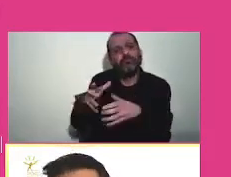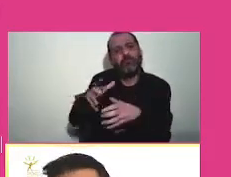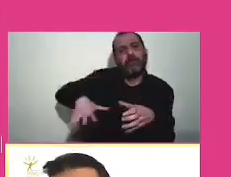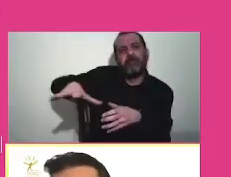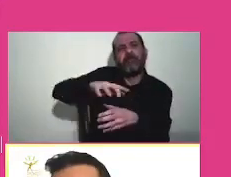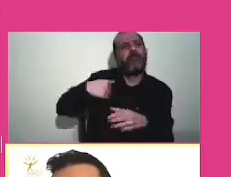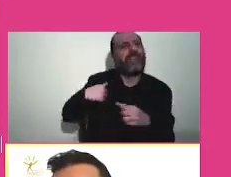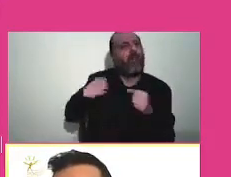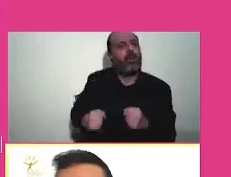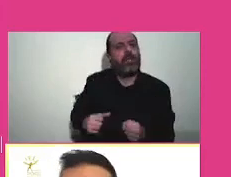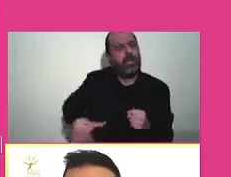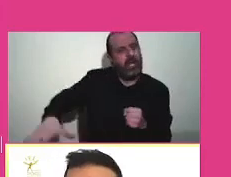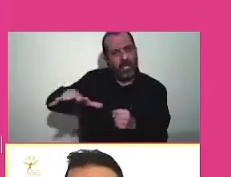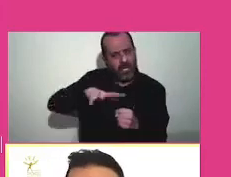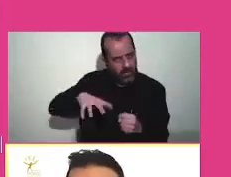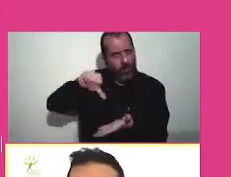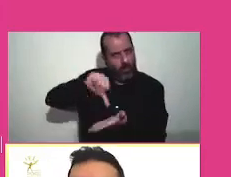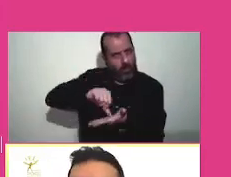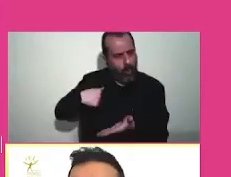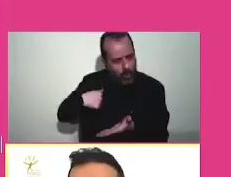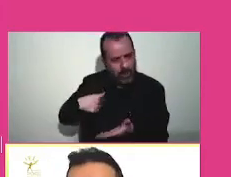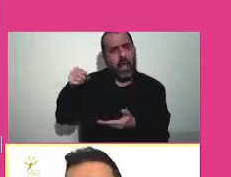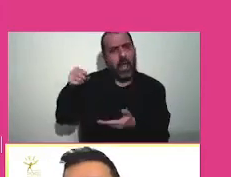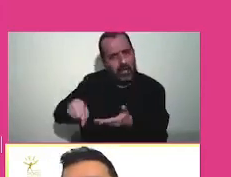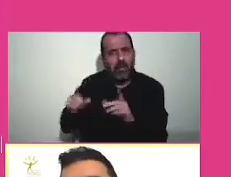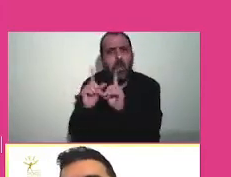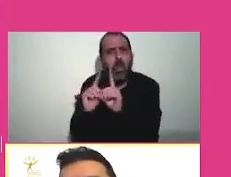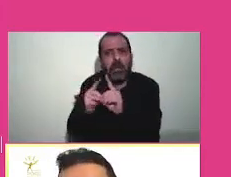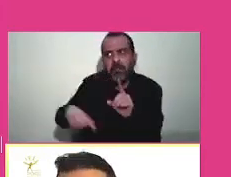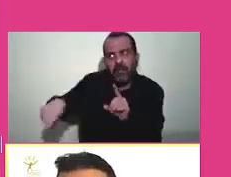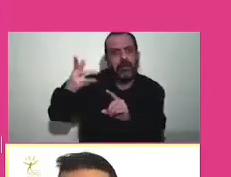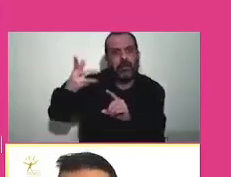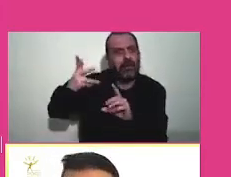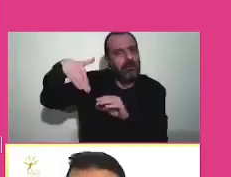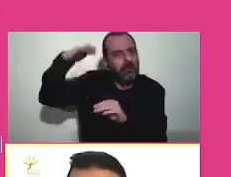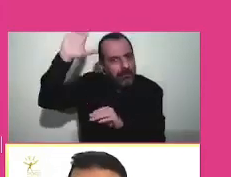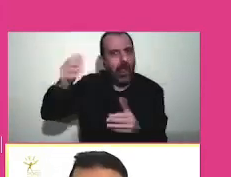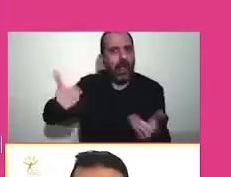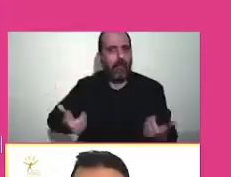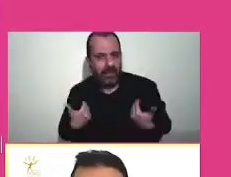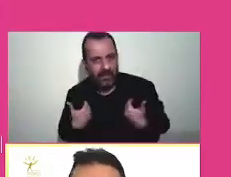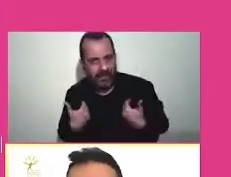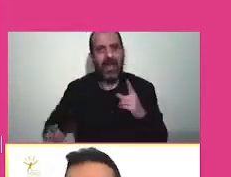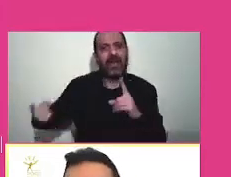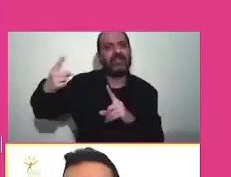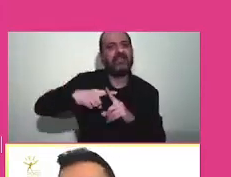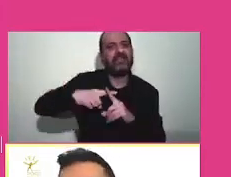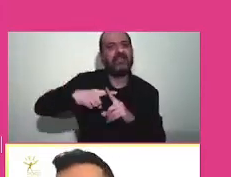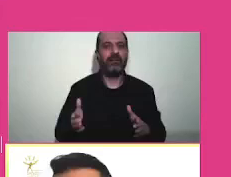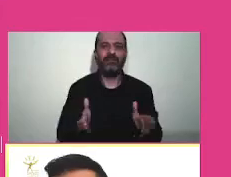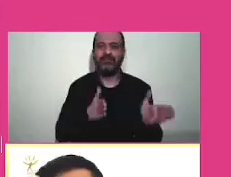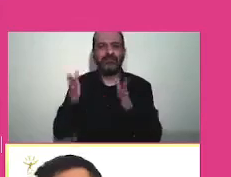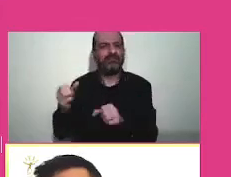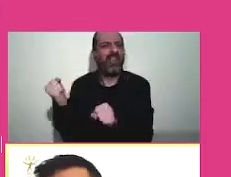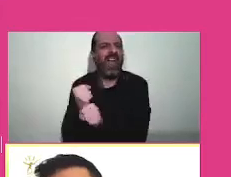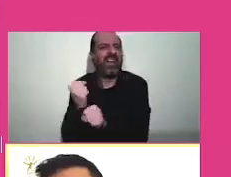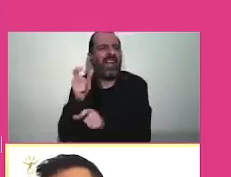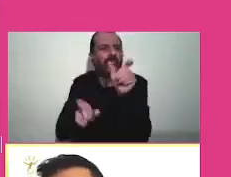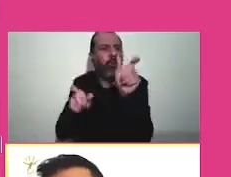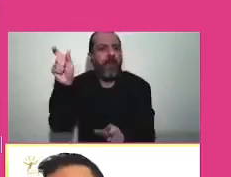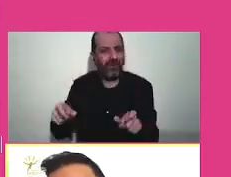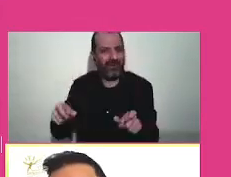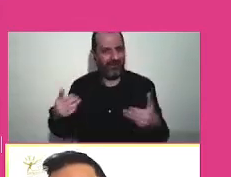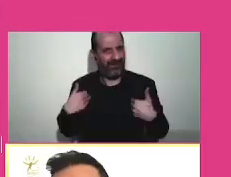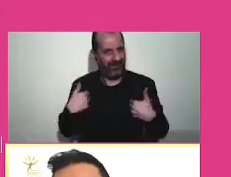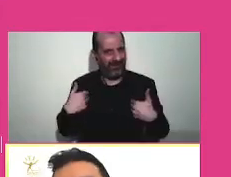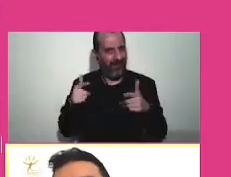στην περιοχή μας, αλλά και να δώσουμε και την ευκαιρία και στους επαγγελματίες του φροντίζω να αλληλεπιδράσουν έτσι και με ωφελούμενους,